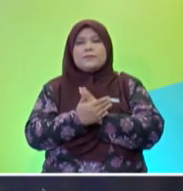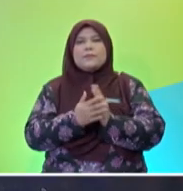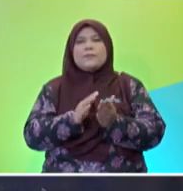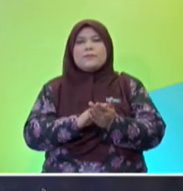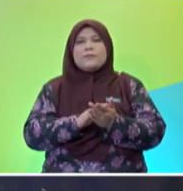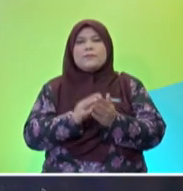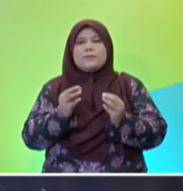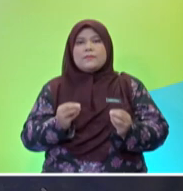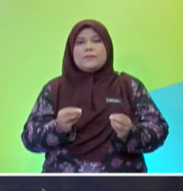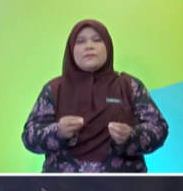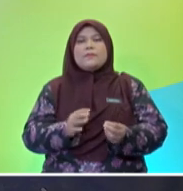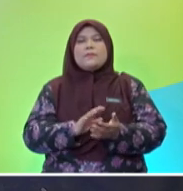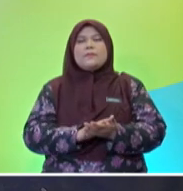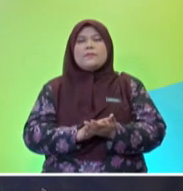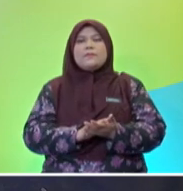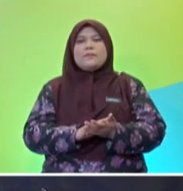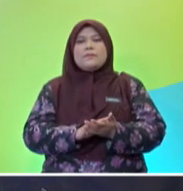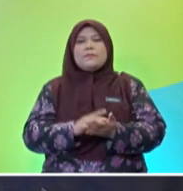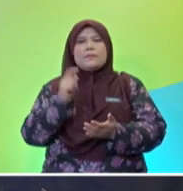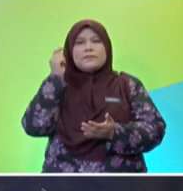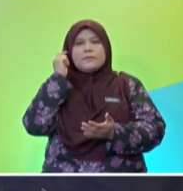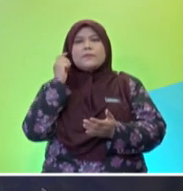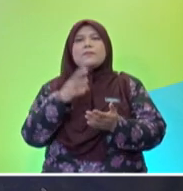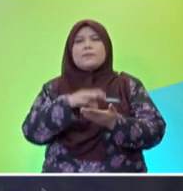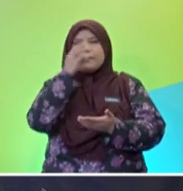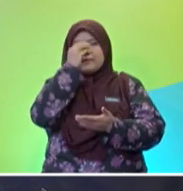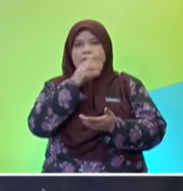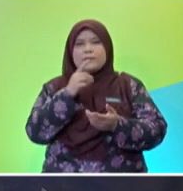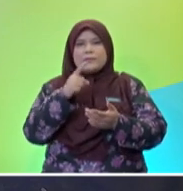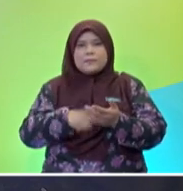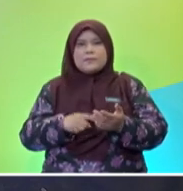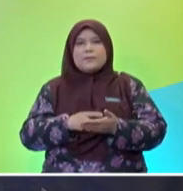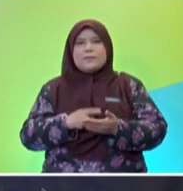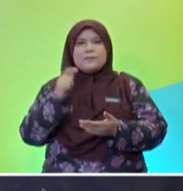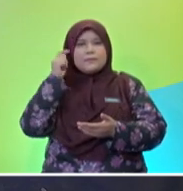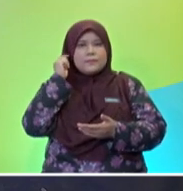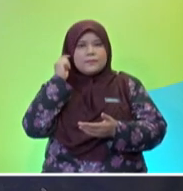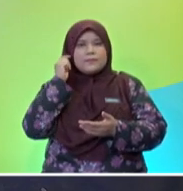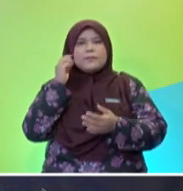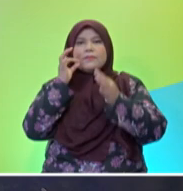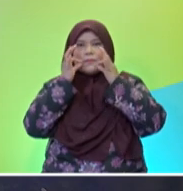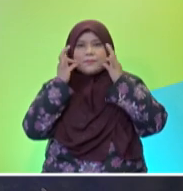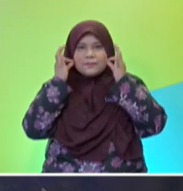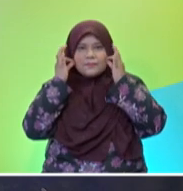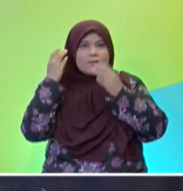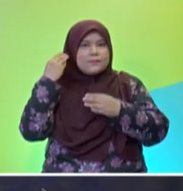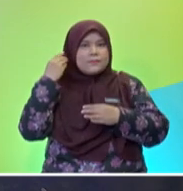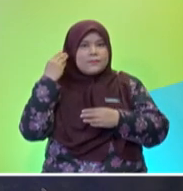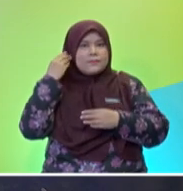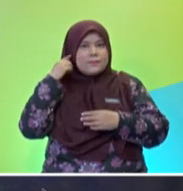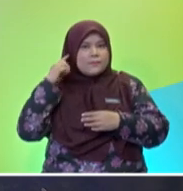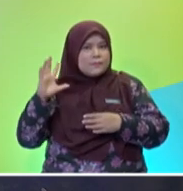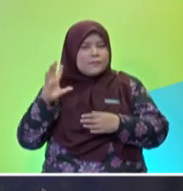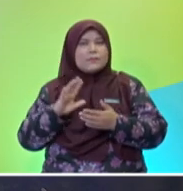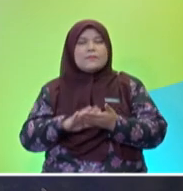gitu tadi Cikgu ah tadi kita sudah kenal bunyi kucing kan sekarang kita kenal